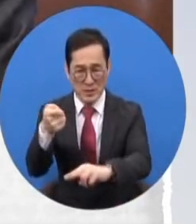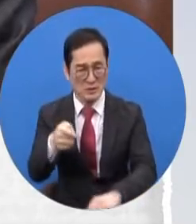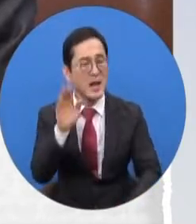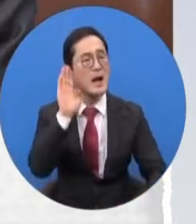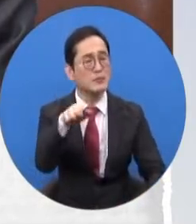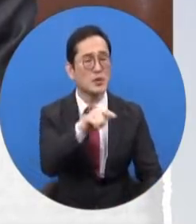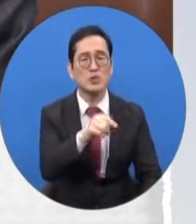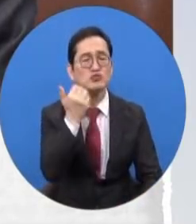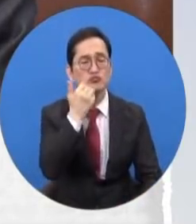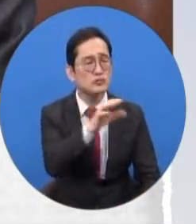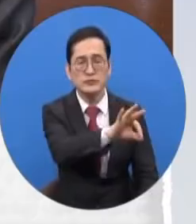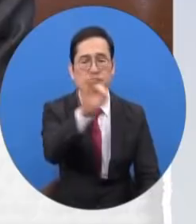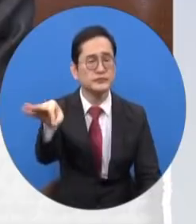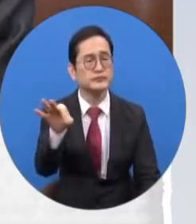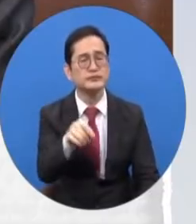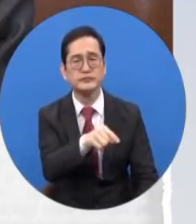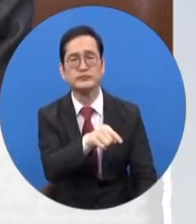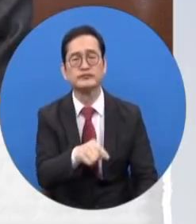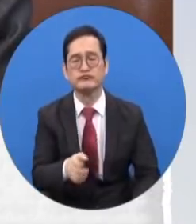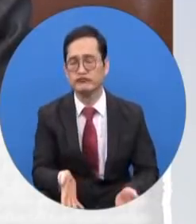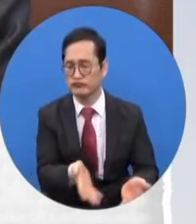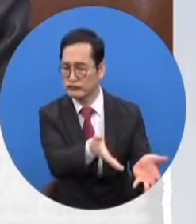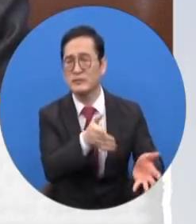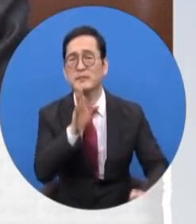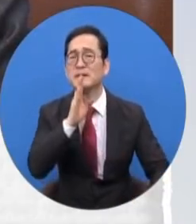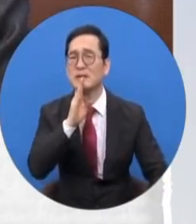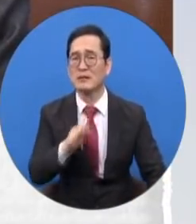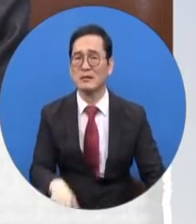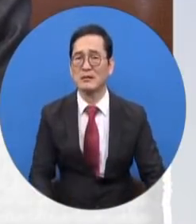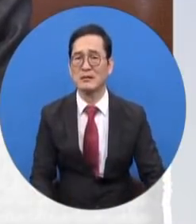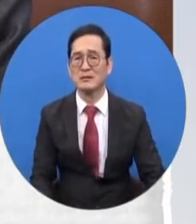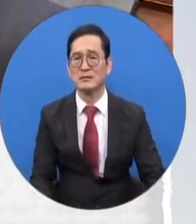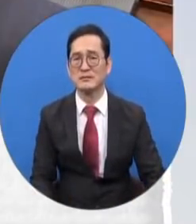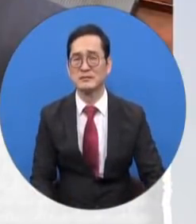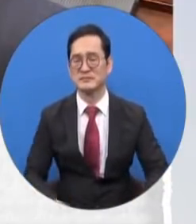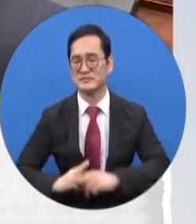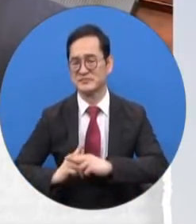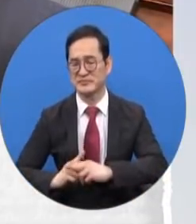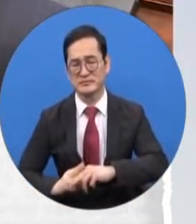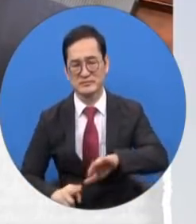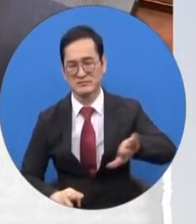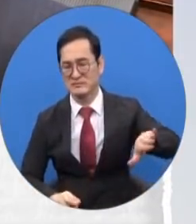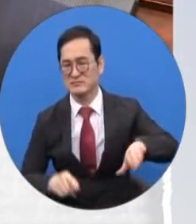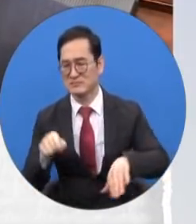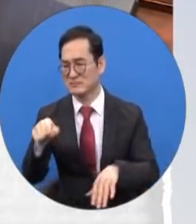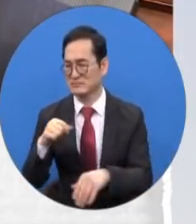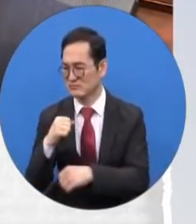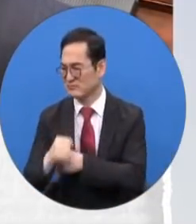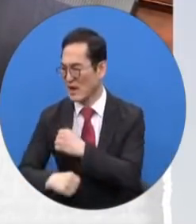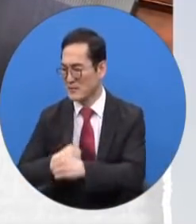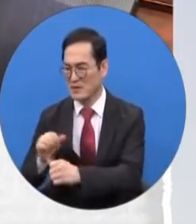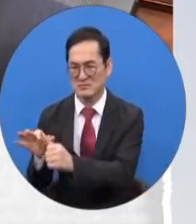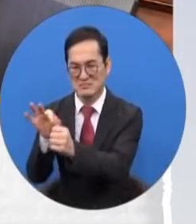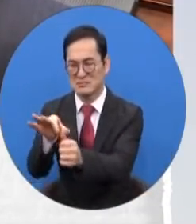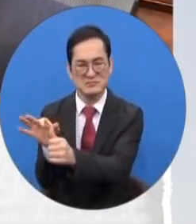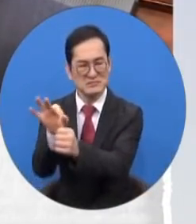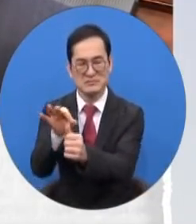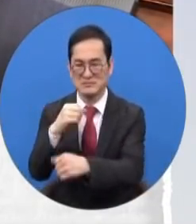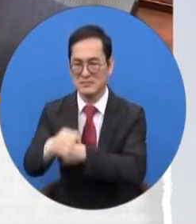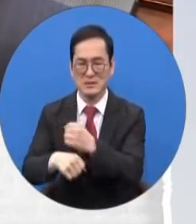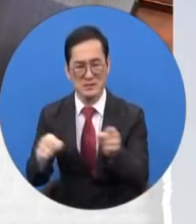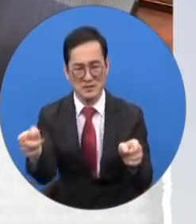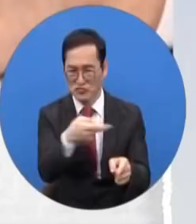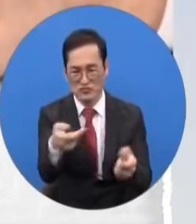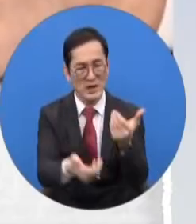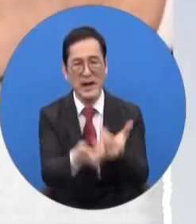현 정부가 해야 되는 게 옳다고 봅니다. 그런 걸 가지고 인사권을 강행하려고 하고 문제가 되는 거를 그냥 진행하고 하려